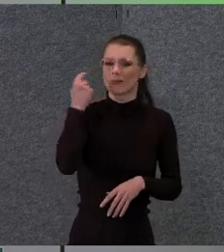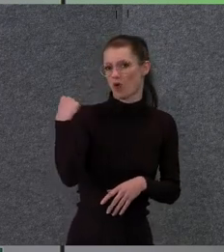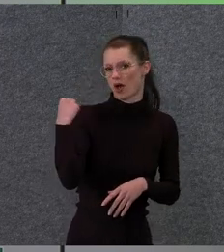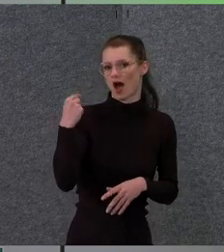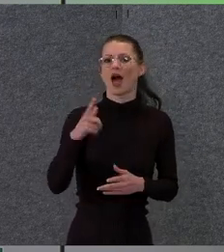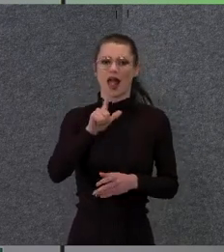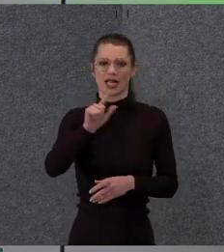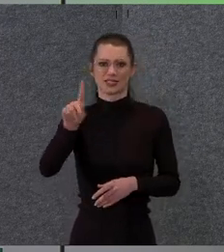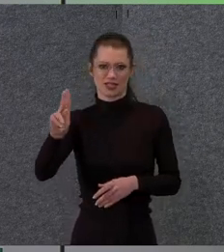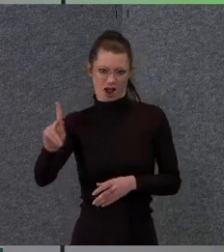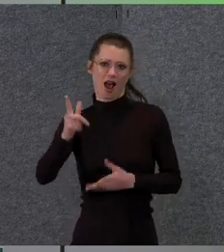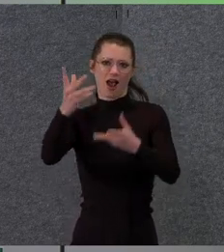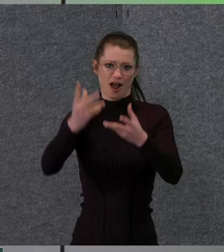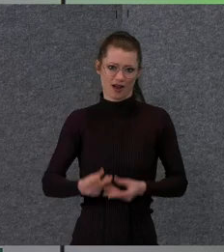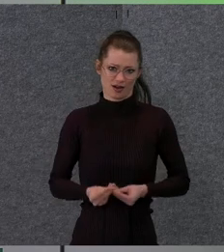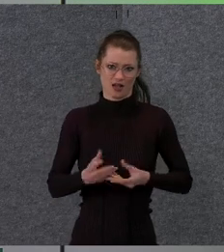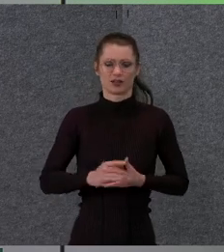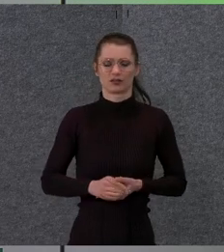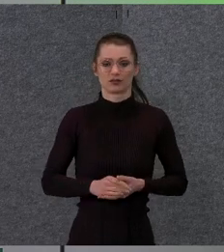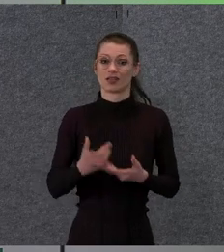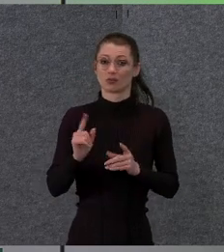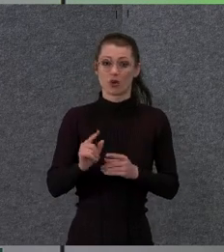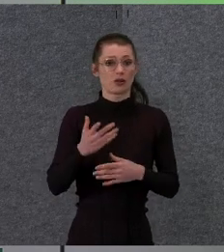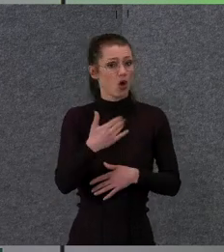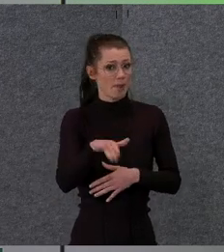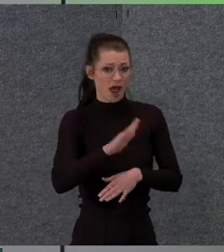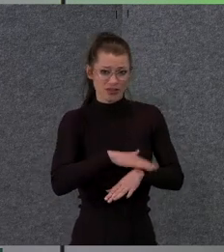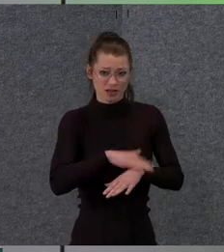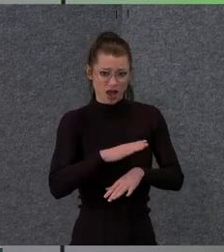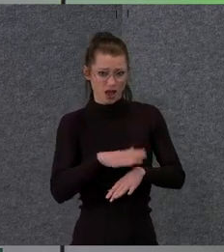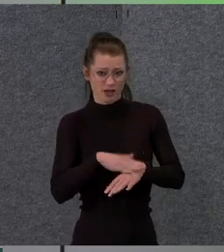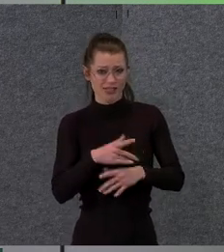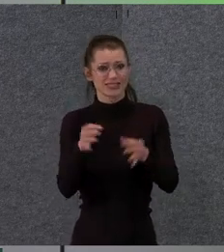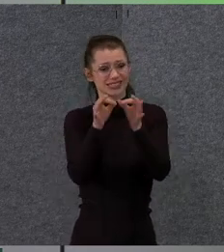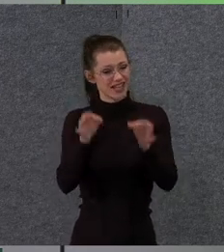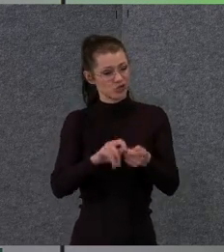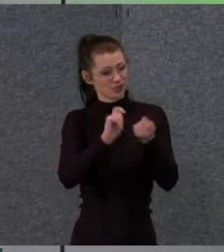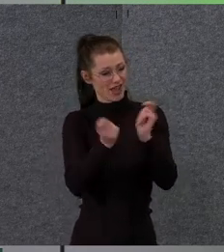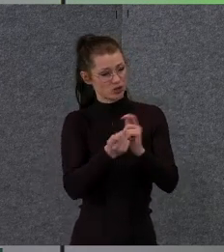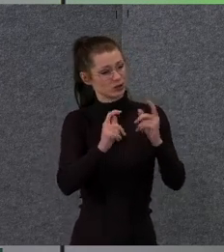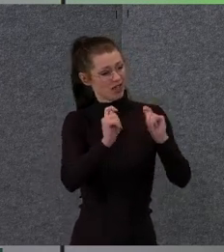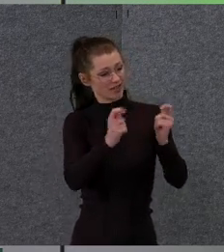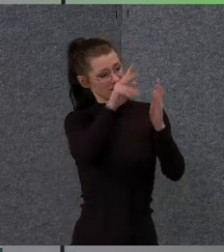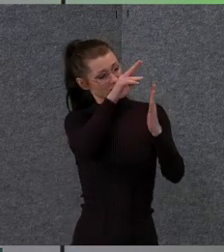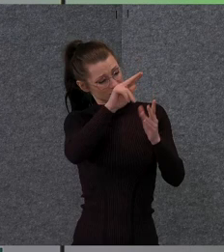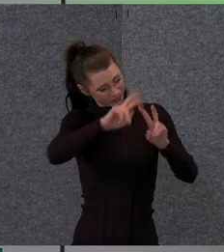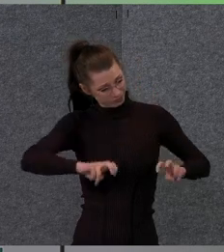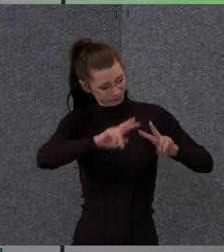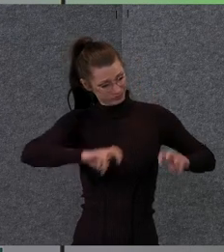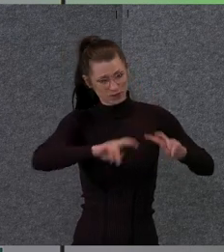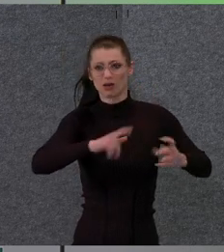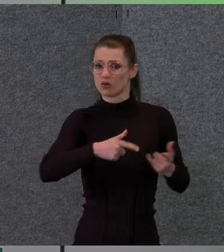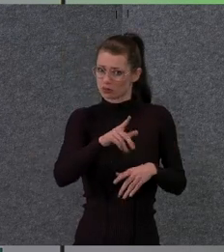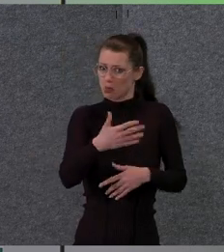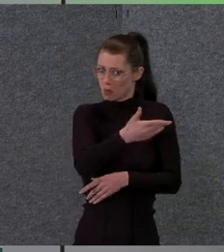LDK eingeladen hatten. Also es gab quasi noch längeren Zeitraum, sich mit diesen Satzungsänderungsanträgen zu beschäftigen, als es